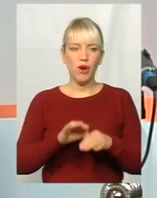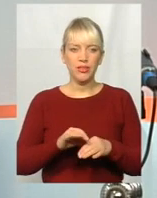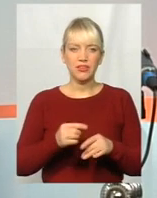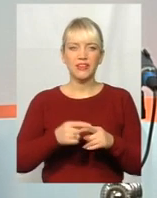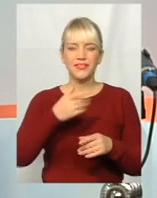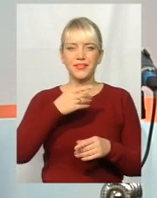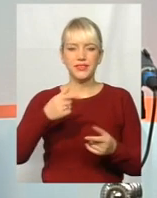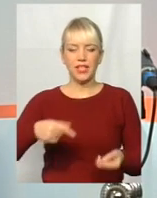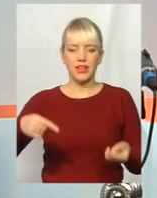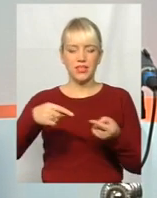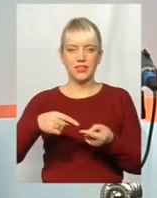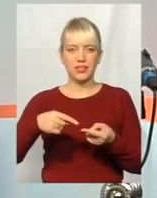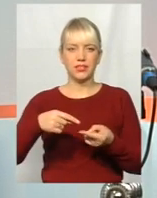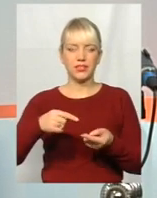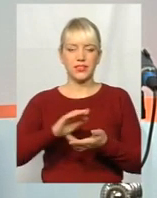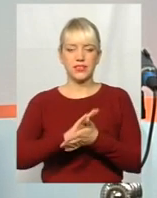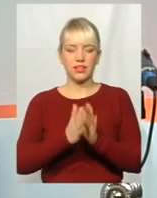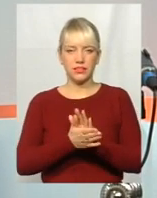неналежний стан,